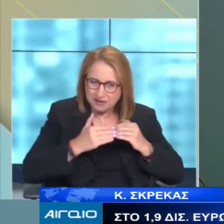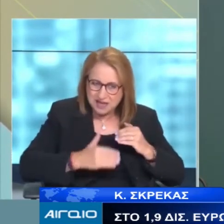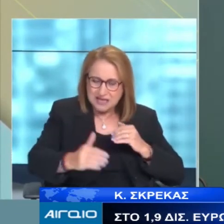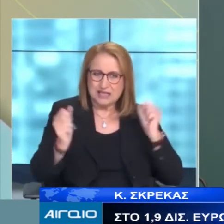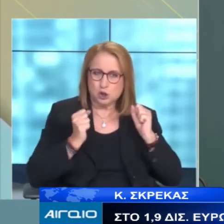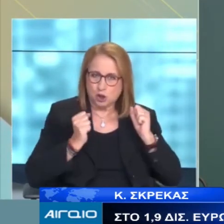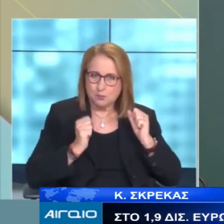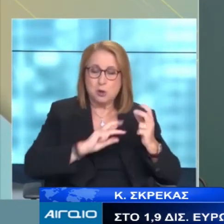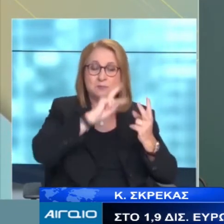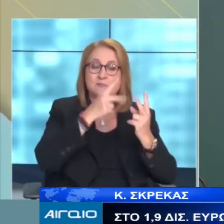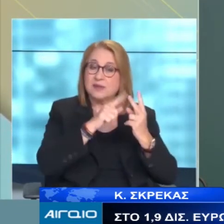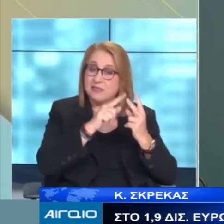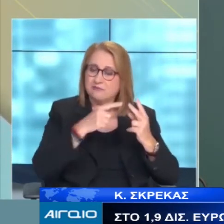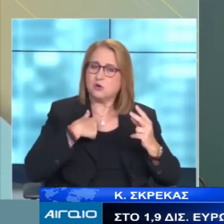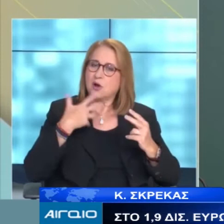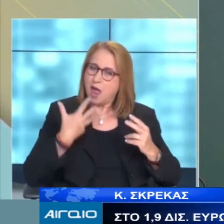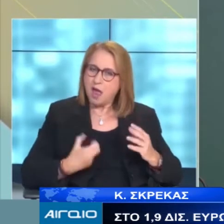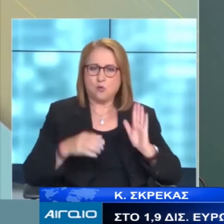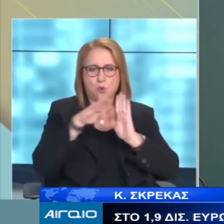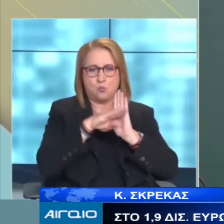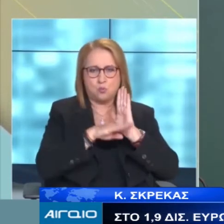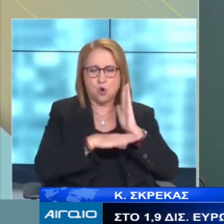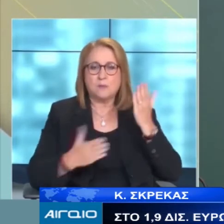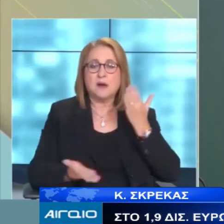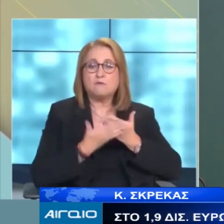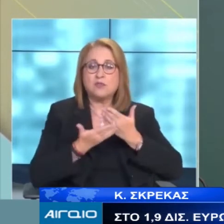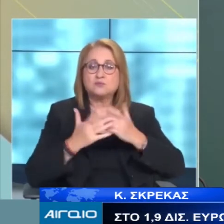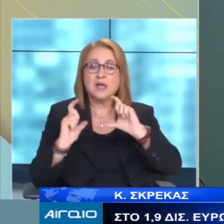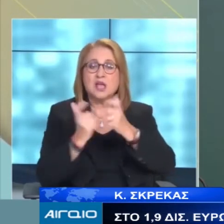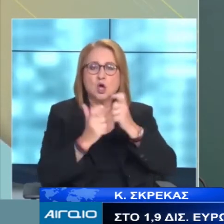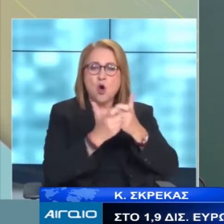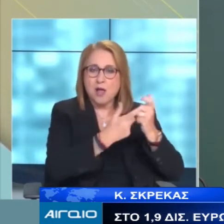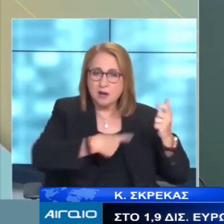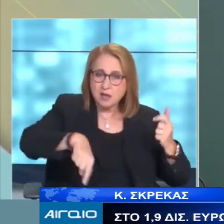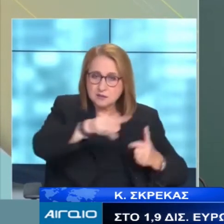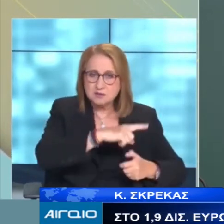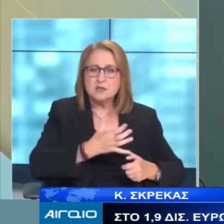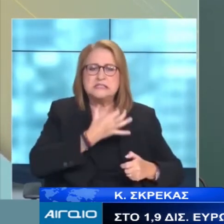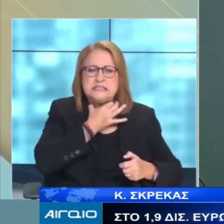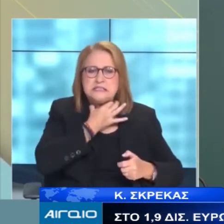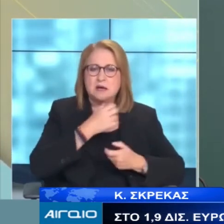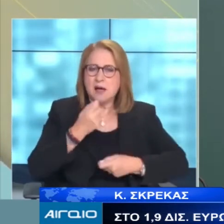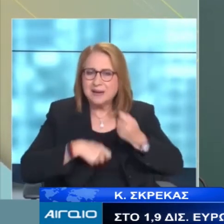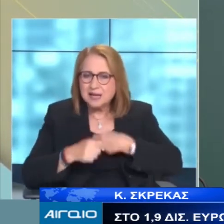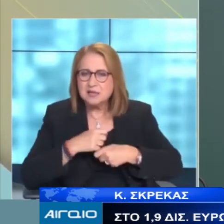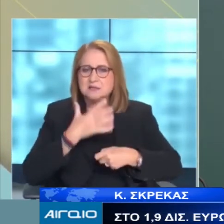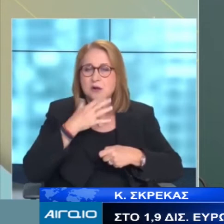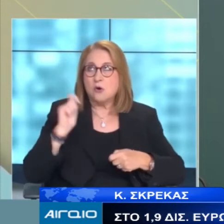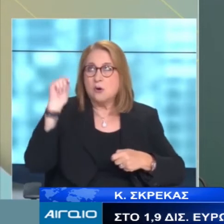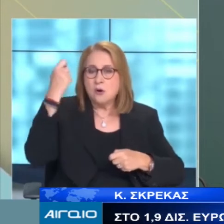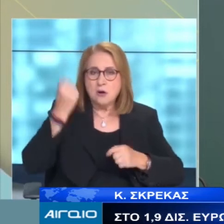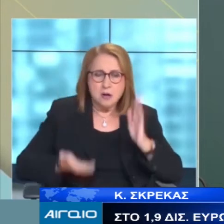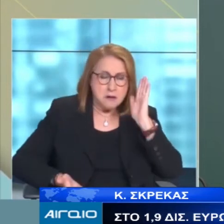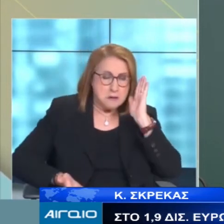έμπρακτη στήριξη νοικοκυριών και επαγγελματιών απέναντι στην τροφοδοτούμενη ενεργειακή ακρίβεια. Αυτά